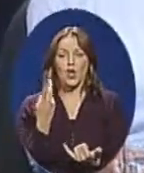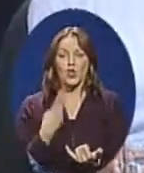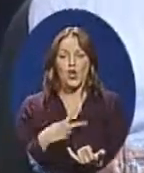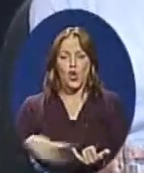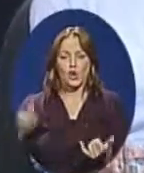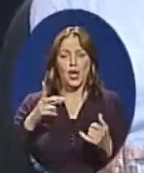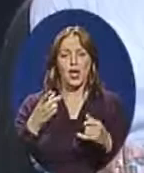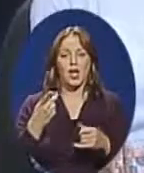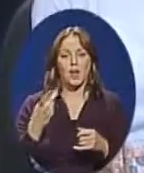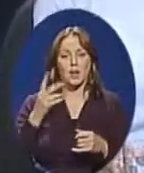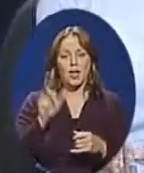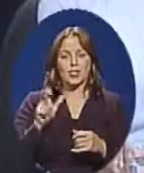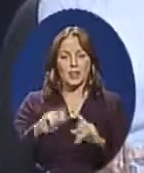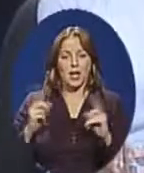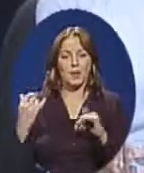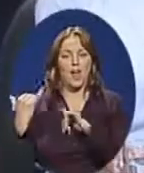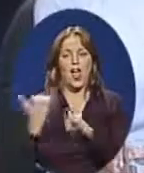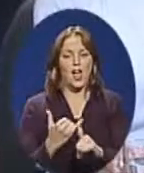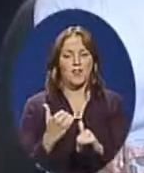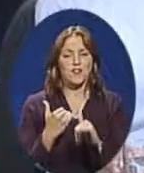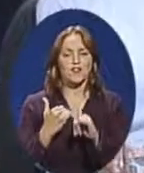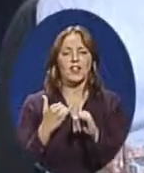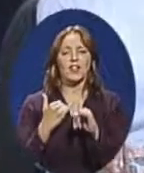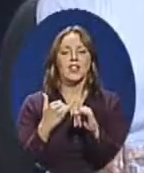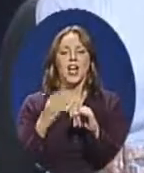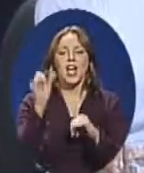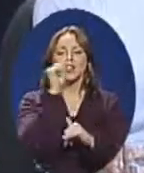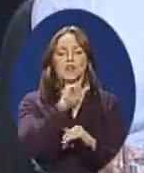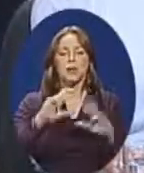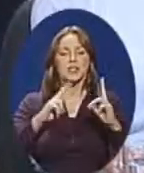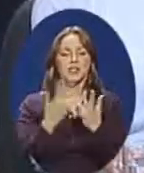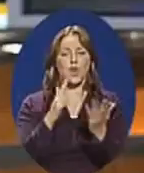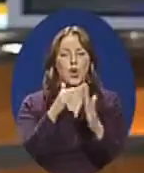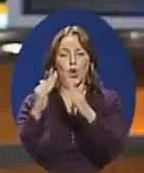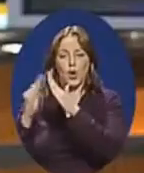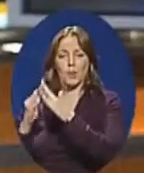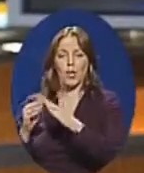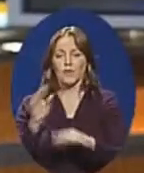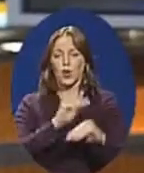השירה בציבור, לכל בית וכמעט לכל מועדון בישראל. שלום, עינת. שלום, שלום. כמה שנים?